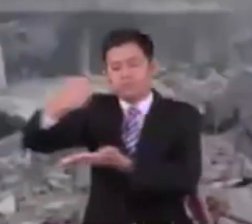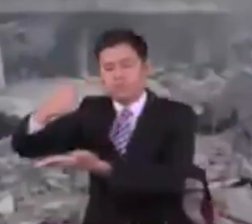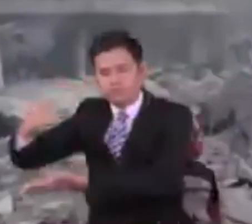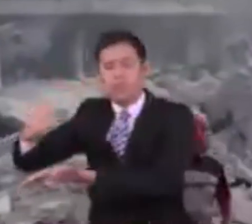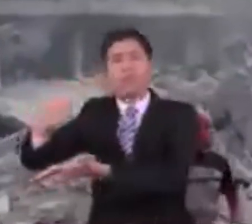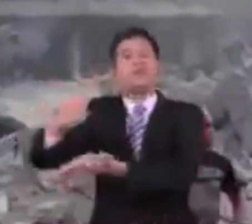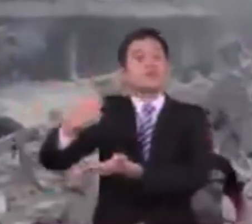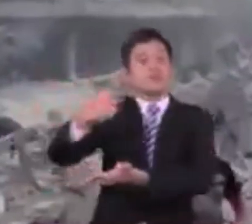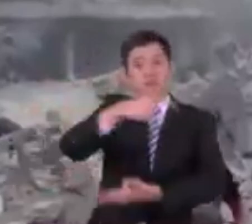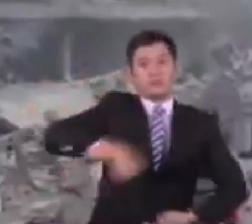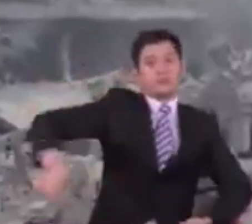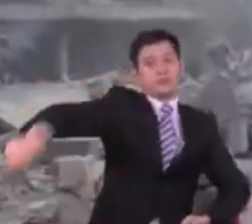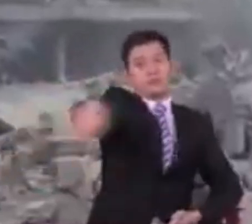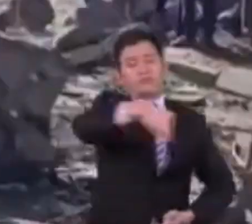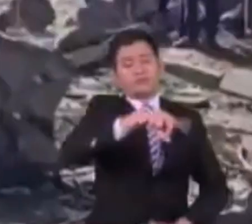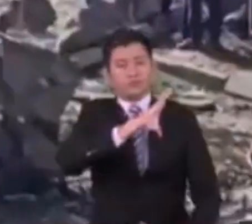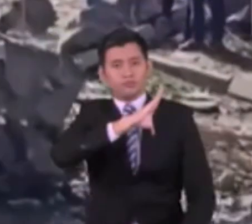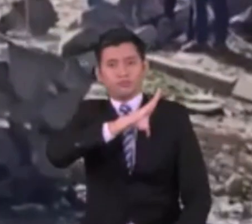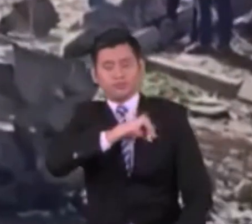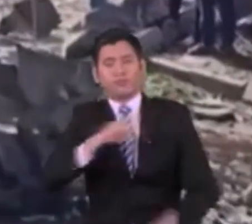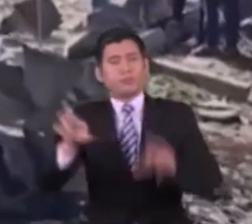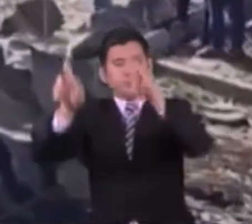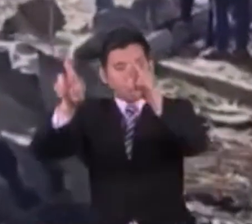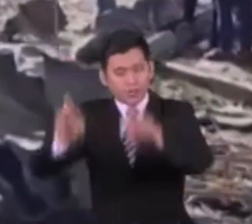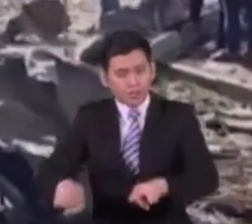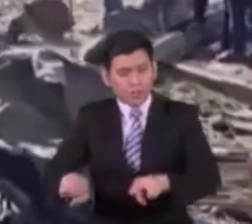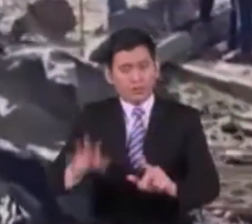terutama makanan dan ubat-ubatan